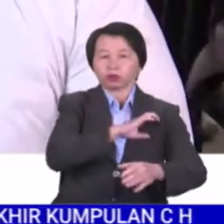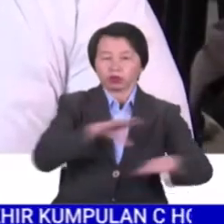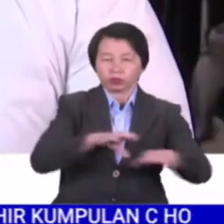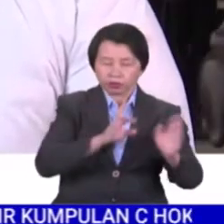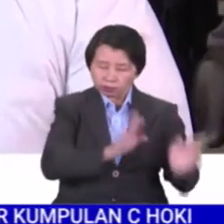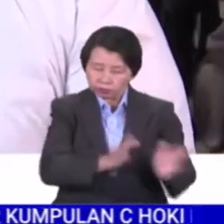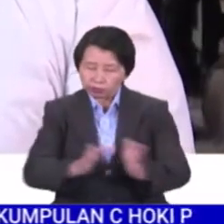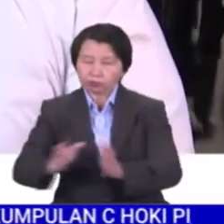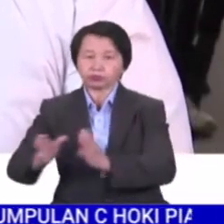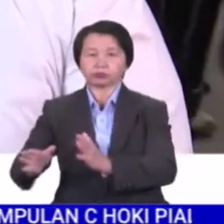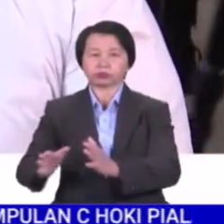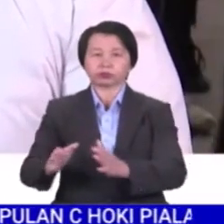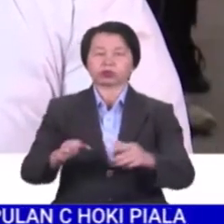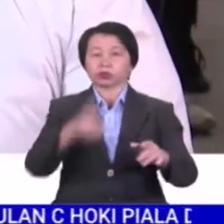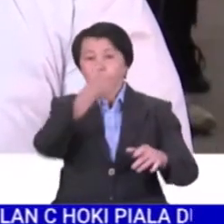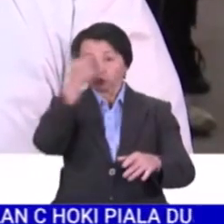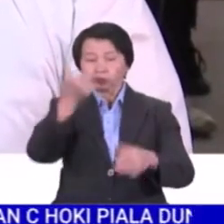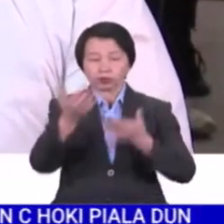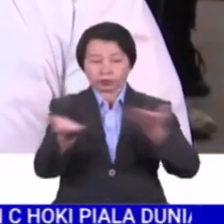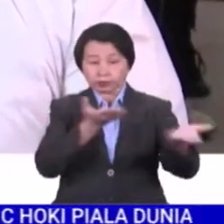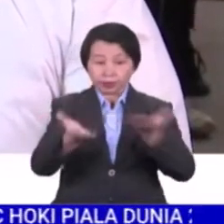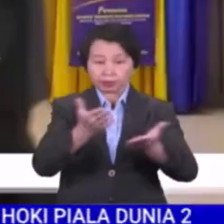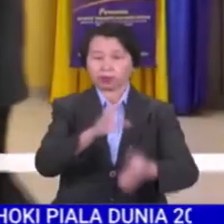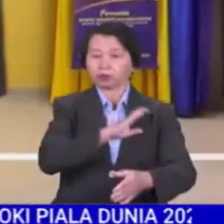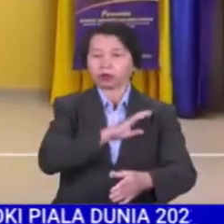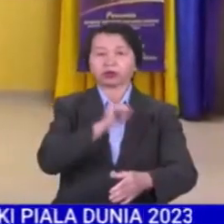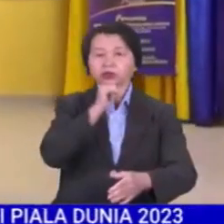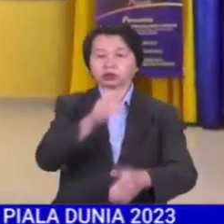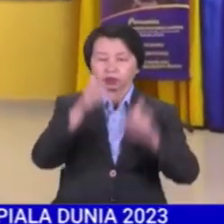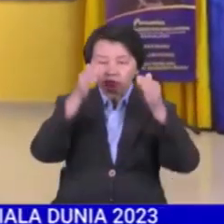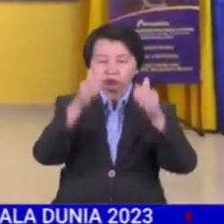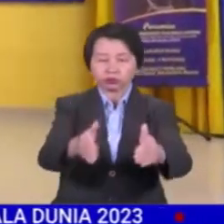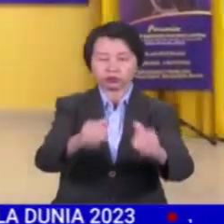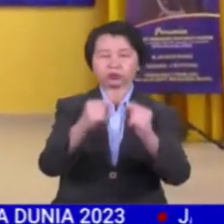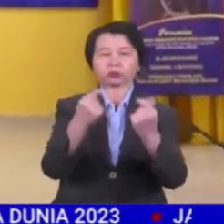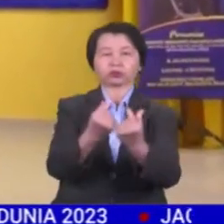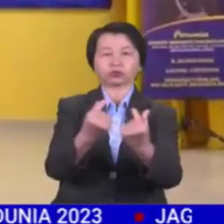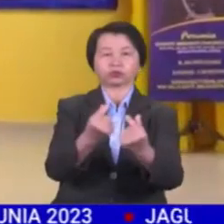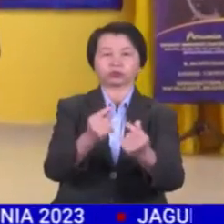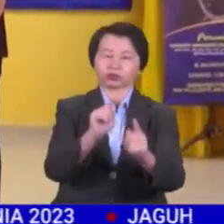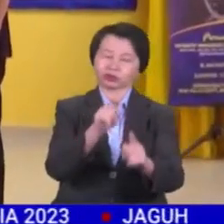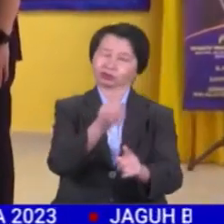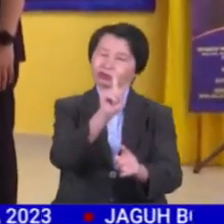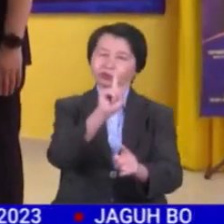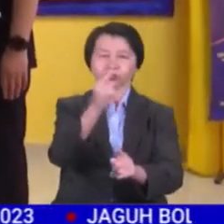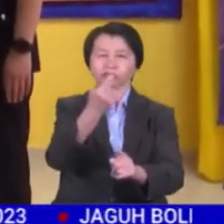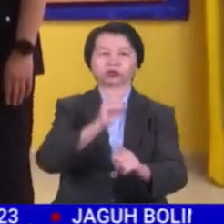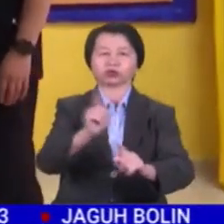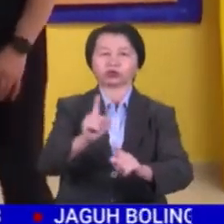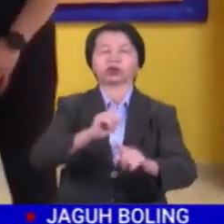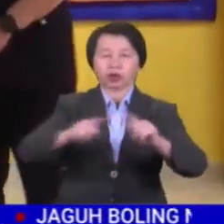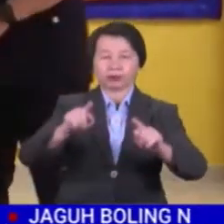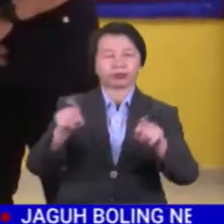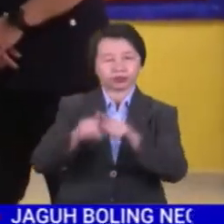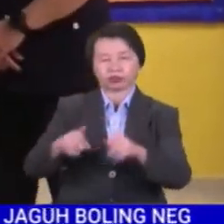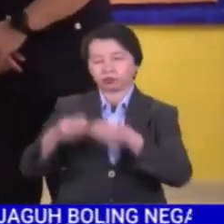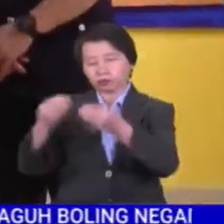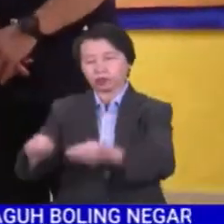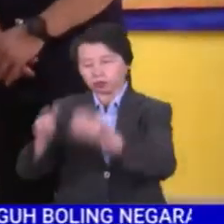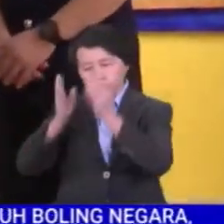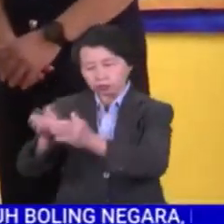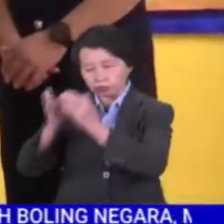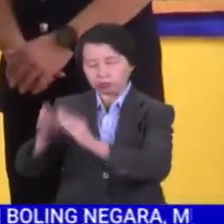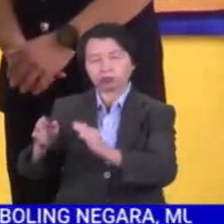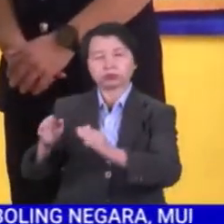membuat perancangan. Ini susulan perkhidmatan tersebut tidak tertumpu kepada golongan tertentu sahaja, malah turut diberikan kepada